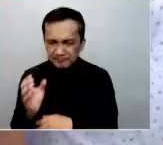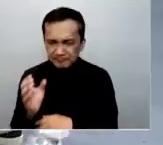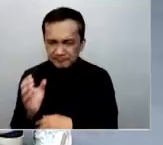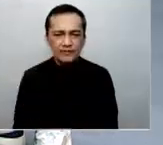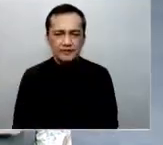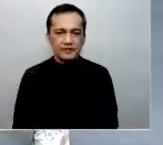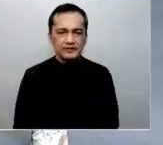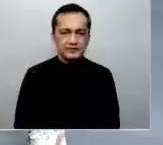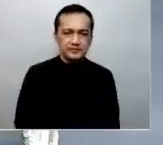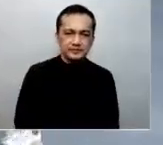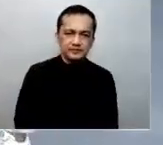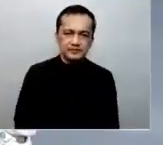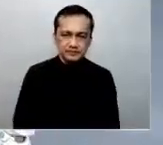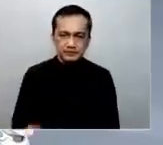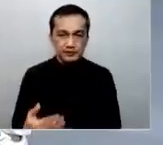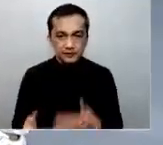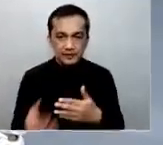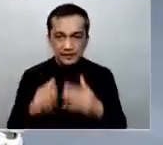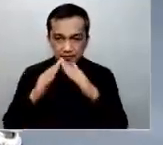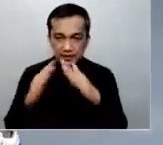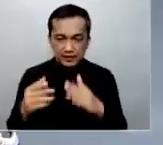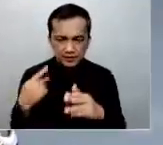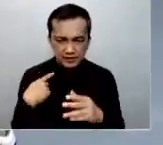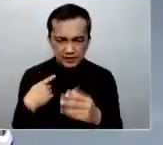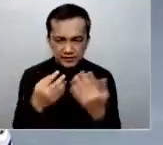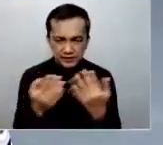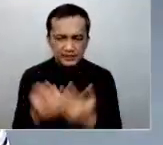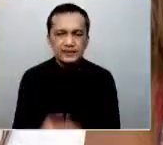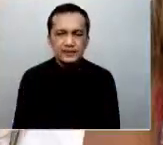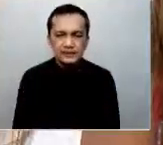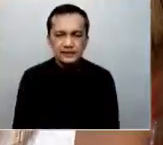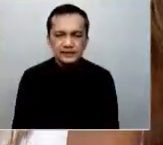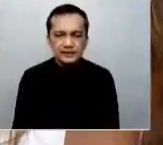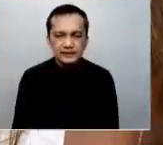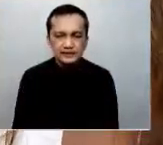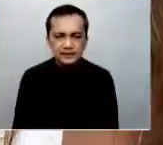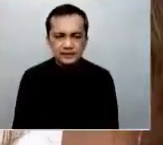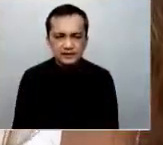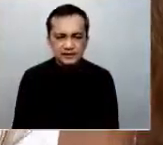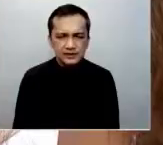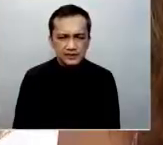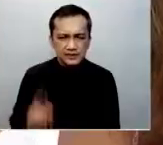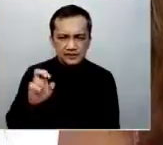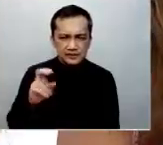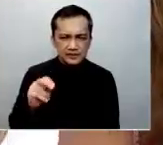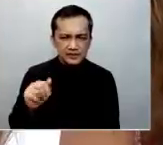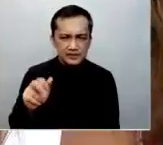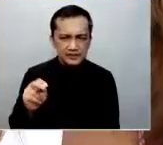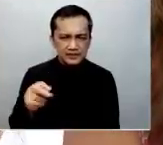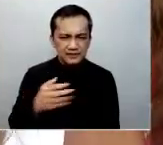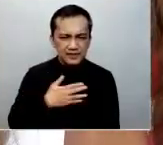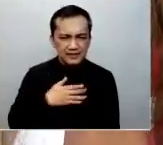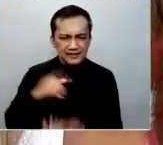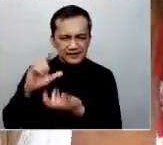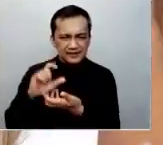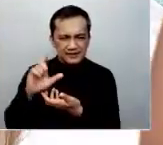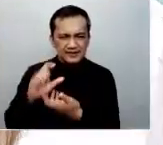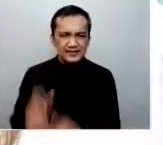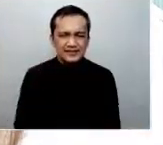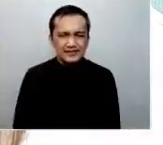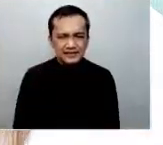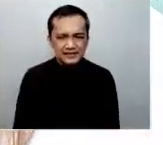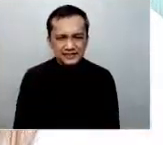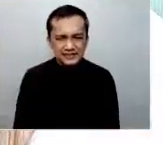ano, kung may mga birthday dyan. Si Renan naman, Miss Gretch, siya ang ating official photographer. Ayun! Kasi